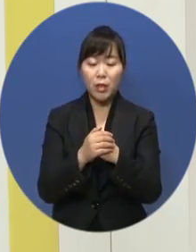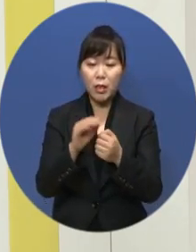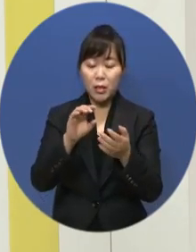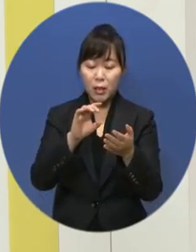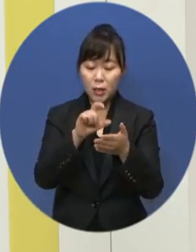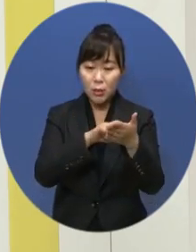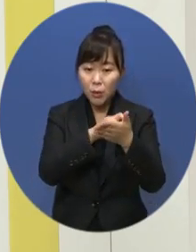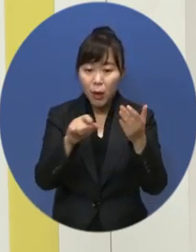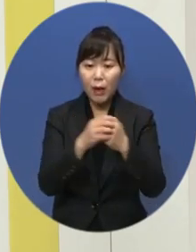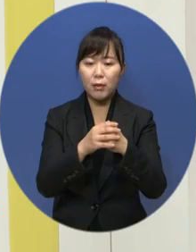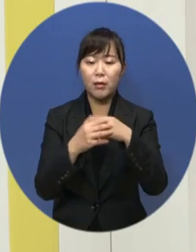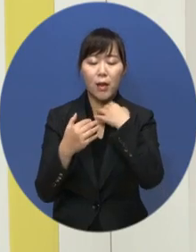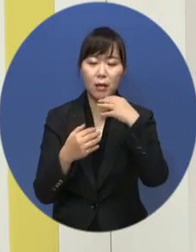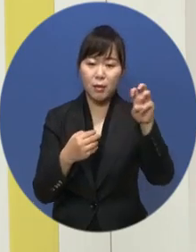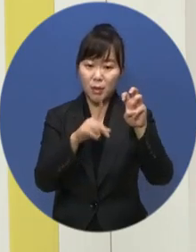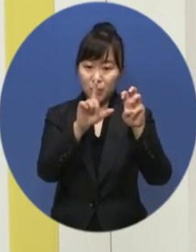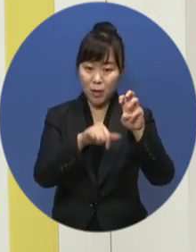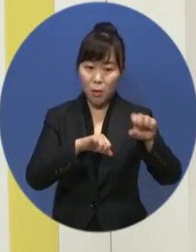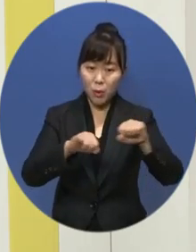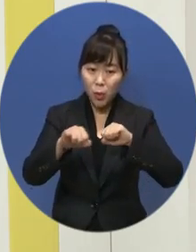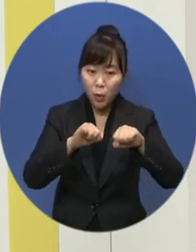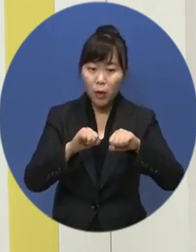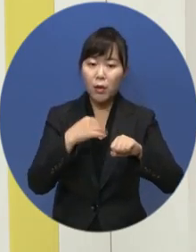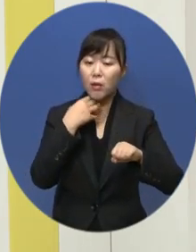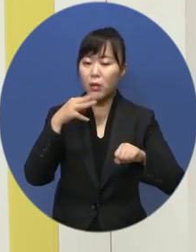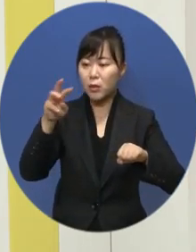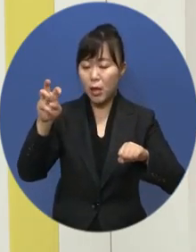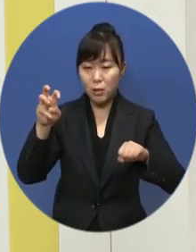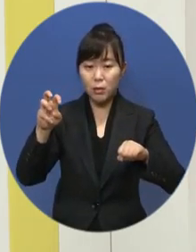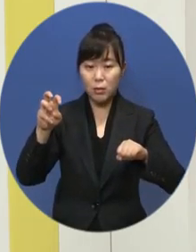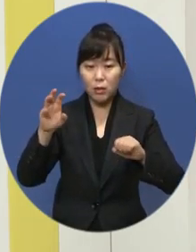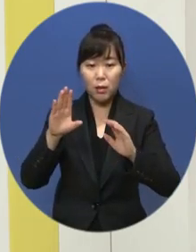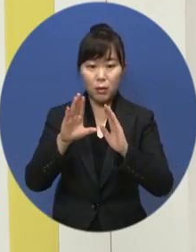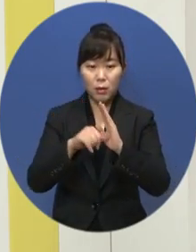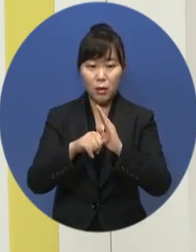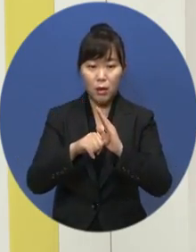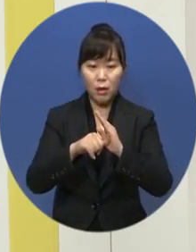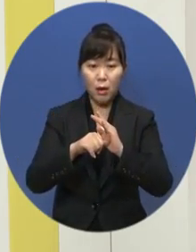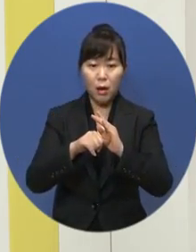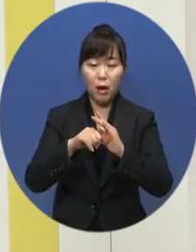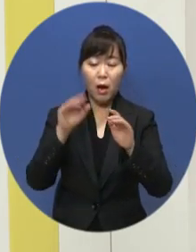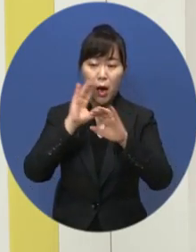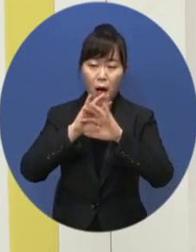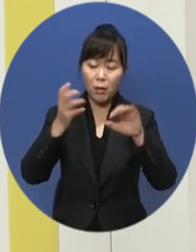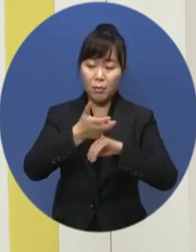30살에 활동을 시작했고 33살에 하늘로 이주했습니다.